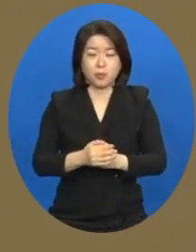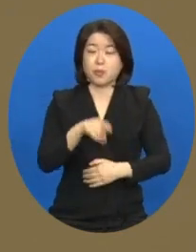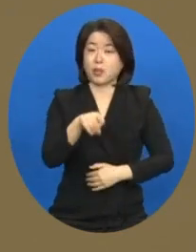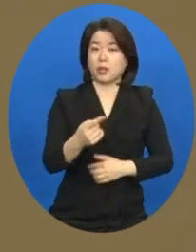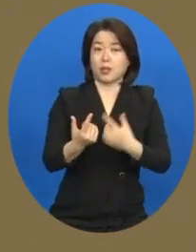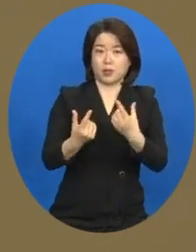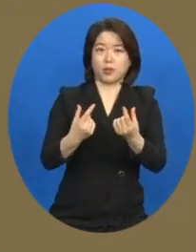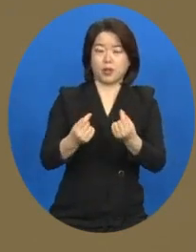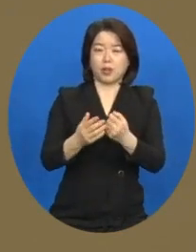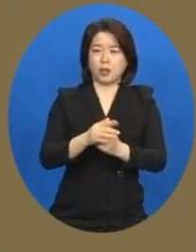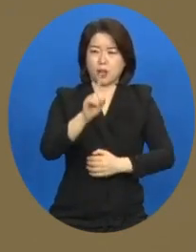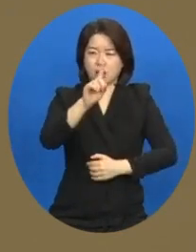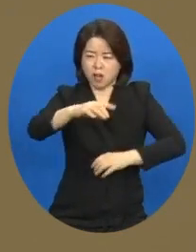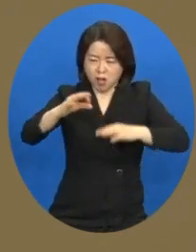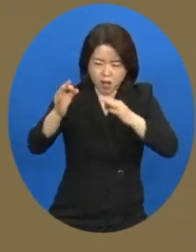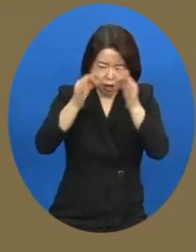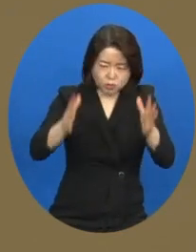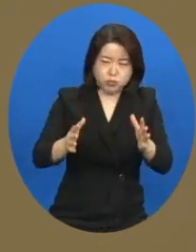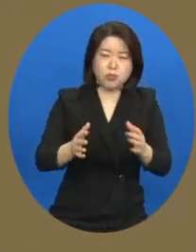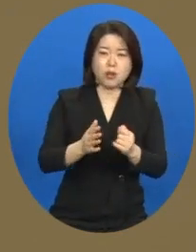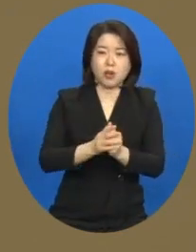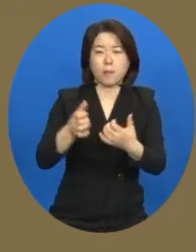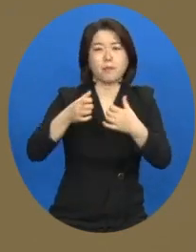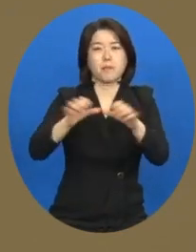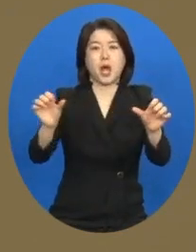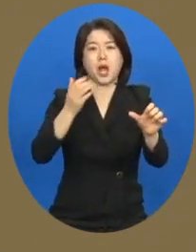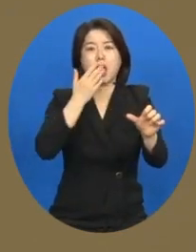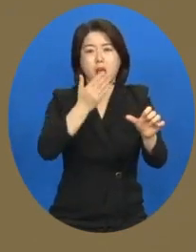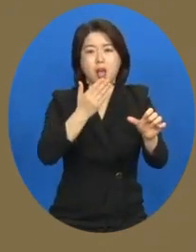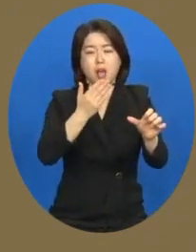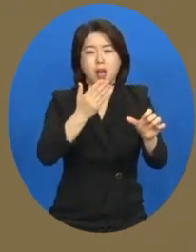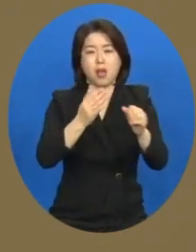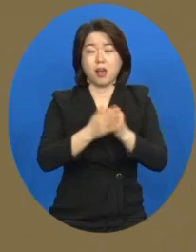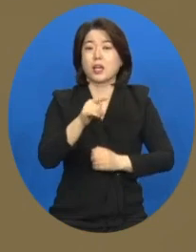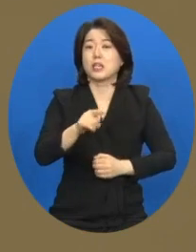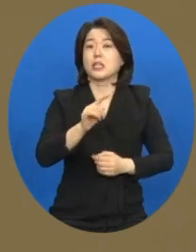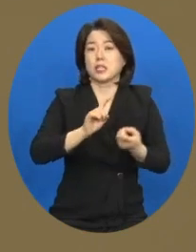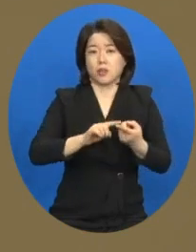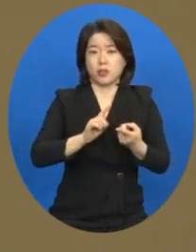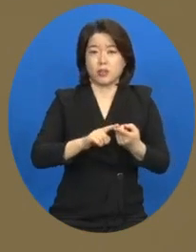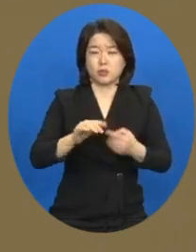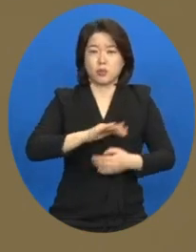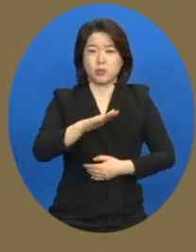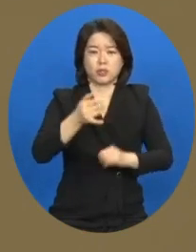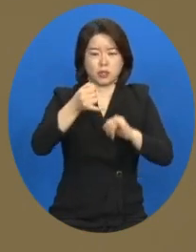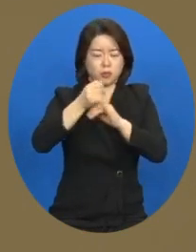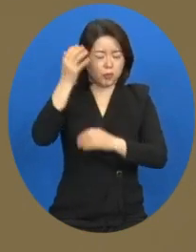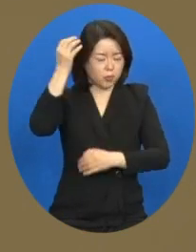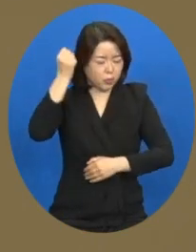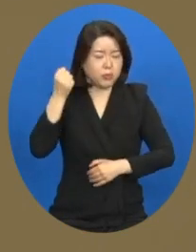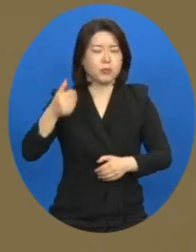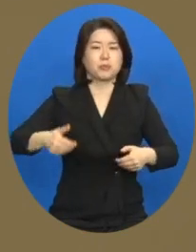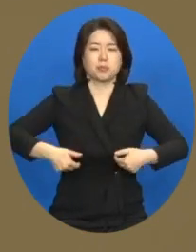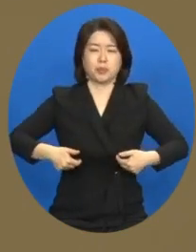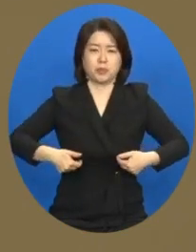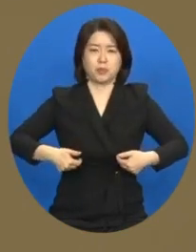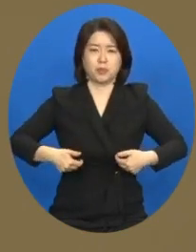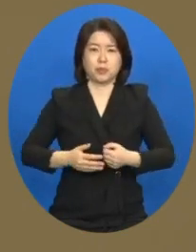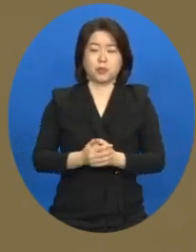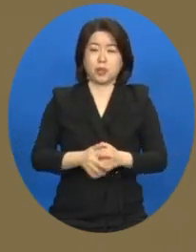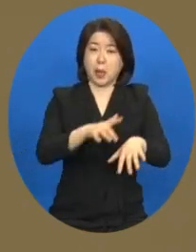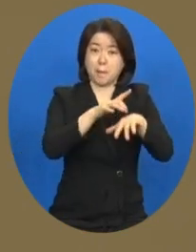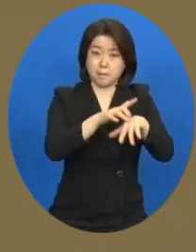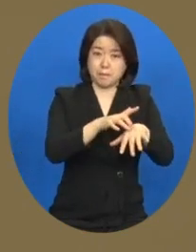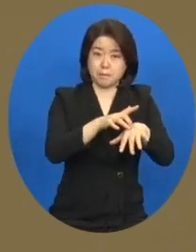이처럼 한순간에 깨어질 수 있다는 것, 이 사실을 우리가 명심해야 됩니다.